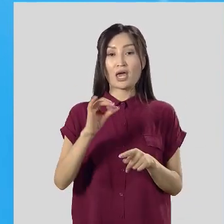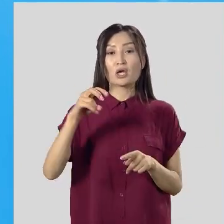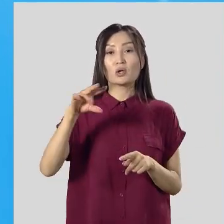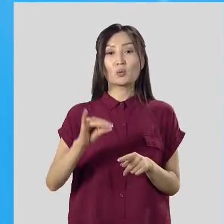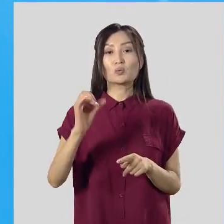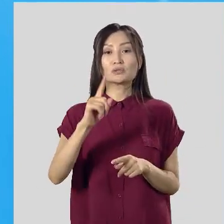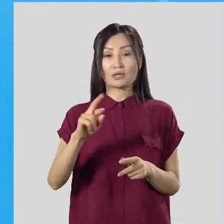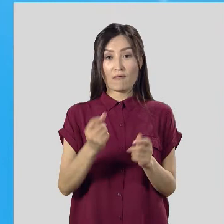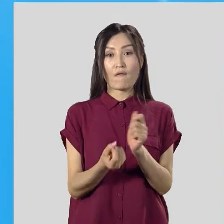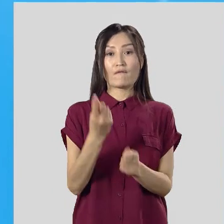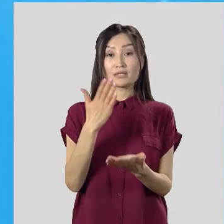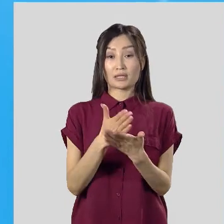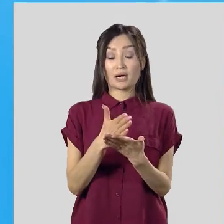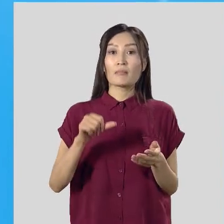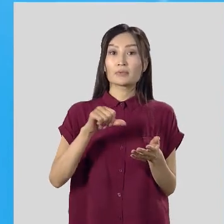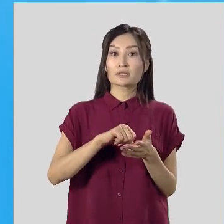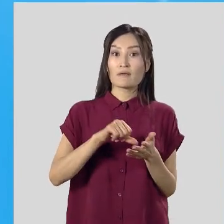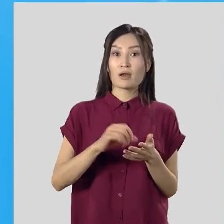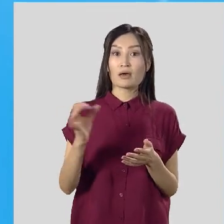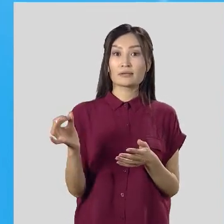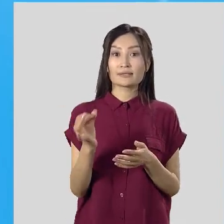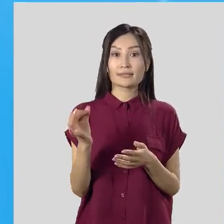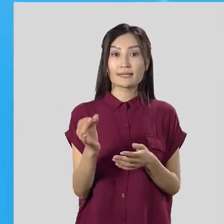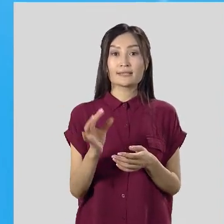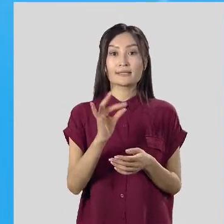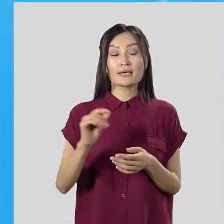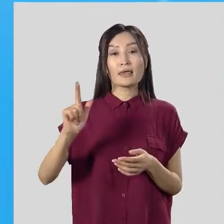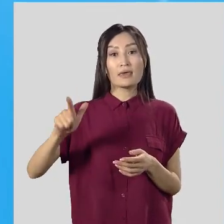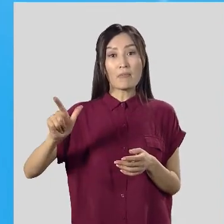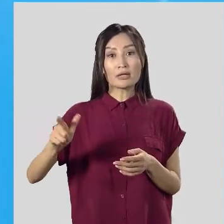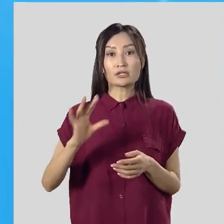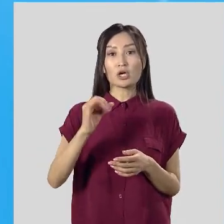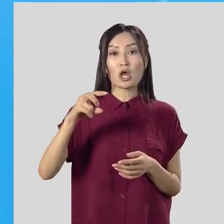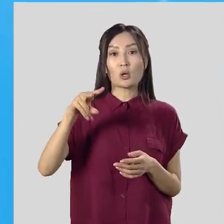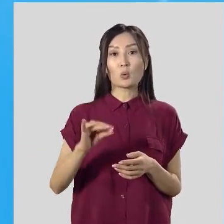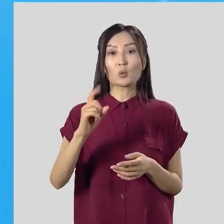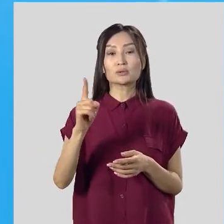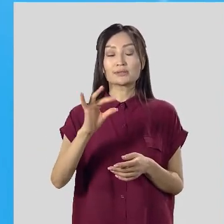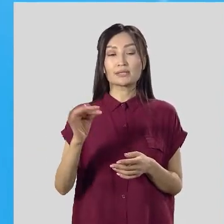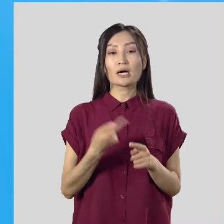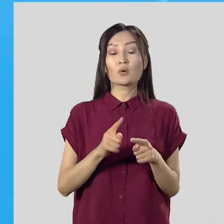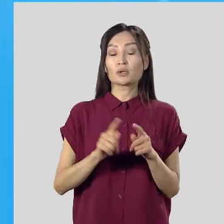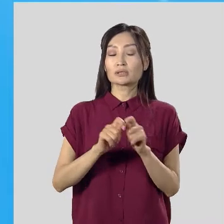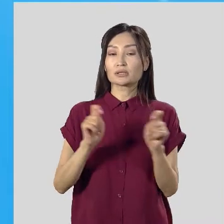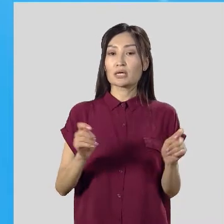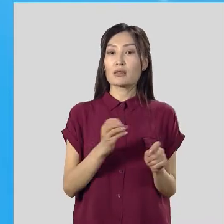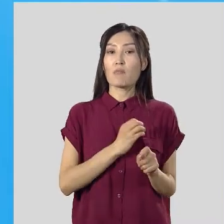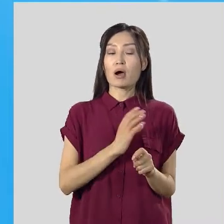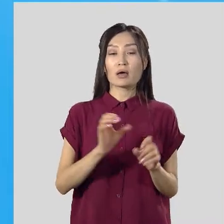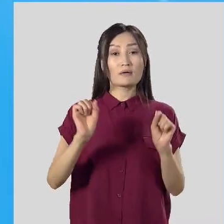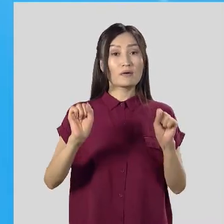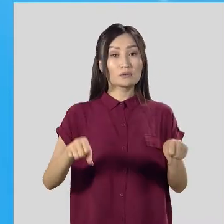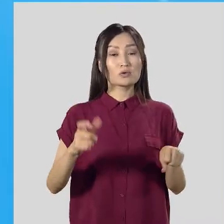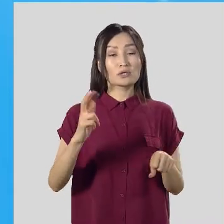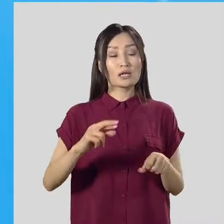равно возникает. Представляют интерес и геометрические иллюзии, которые создают богатые